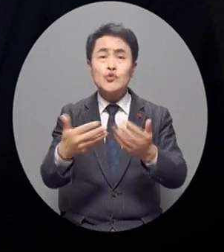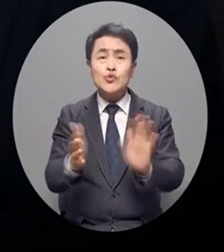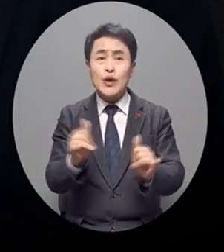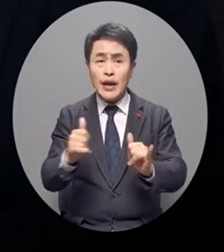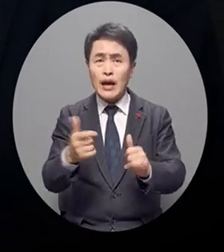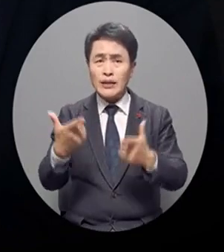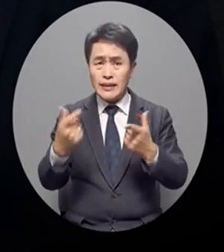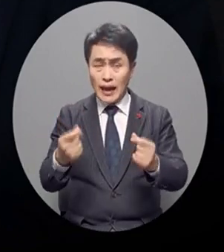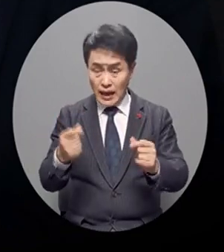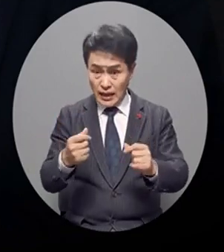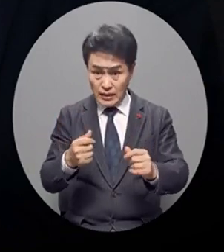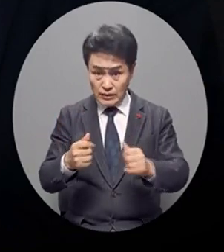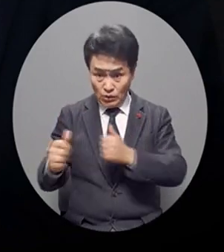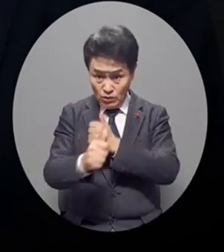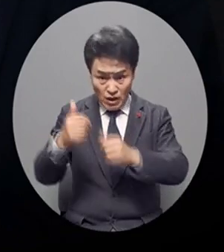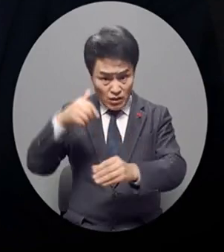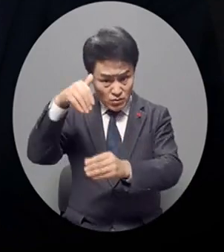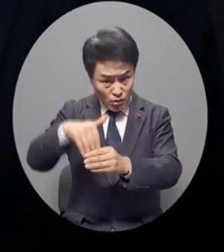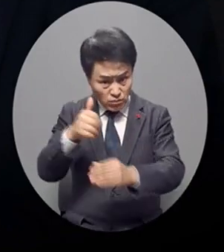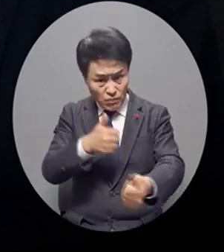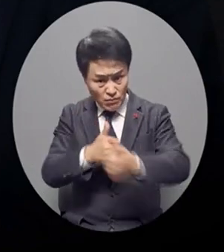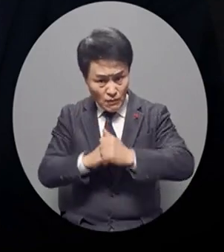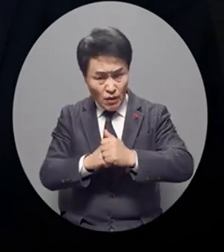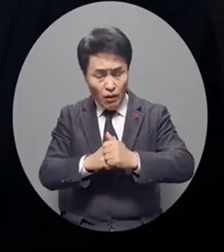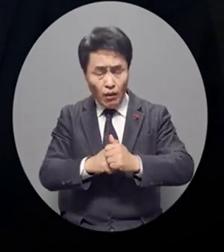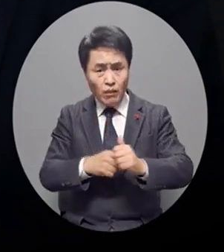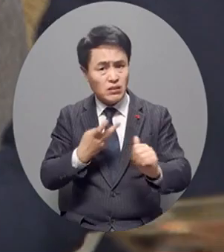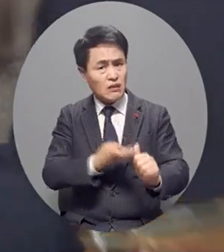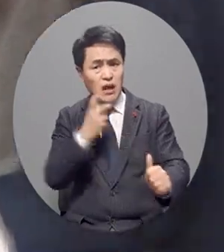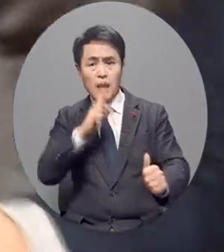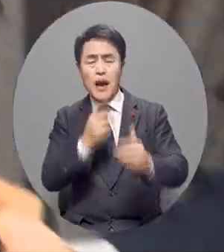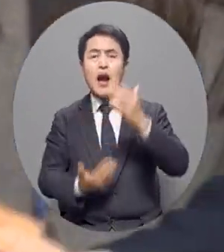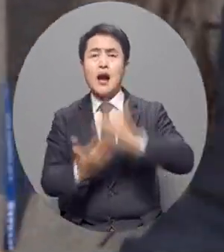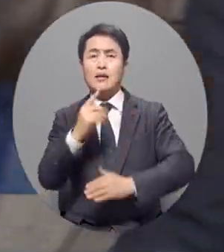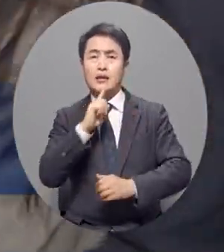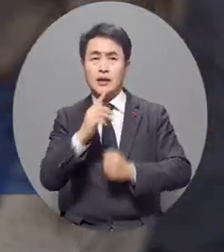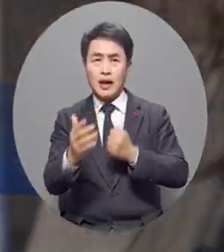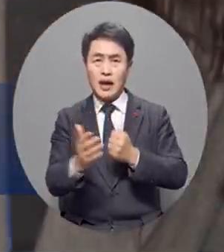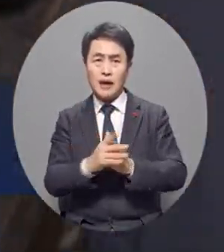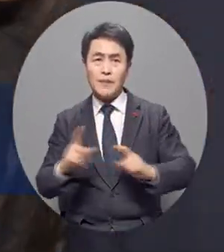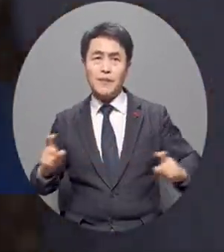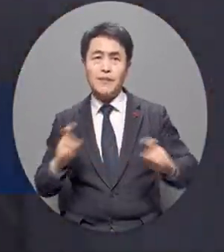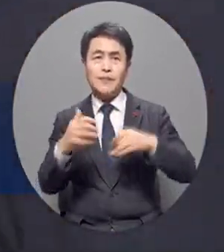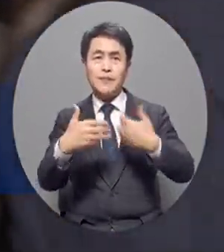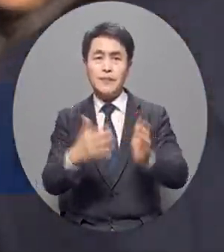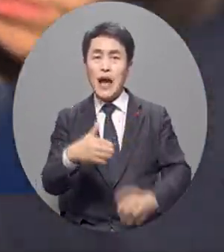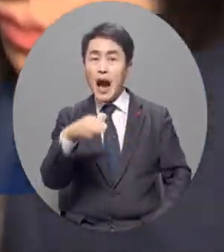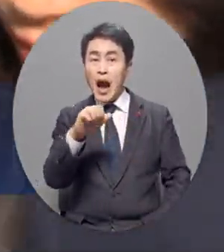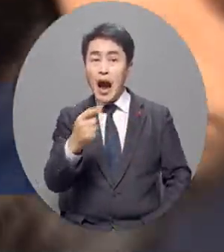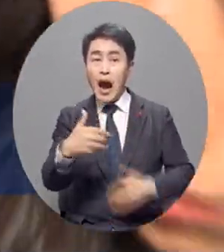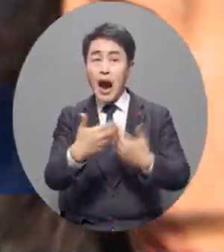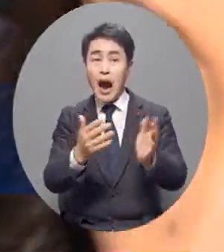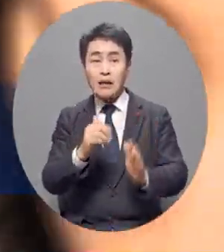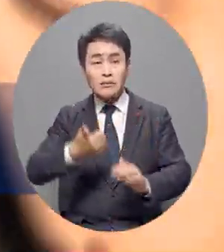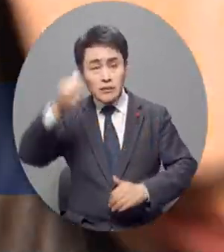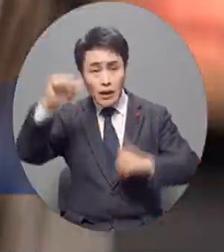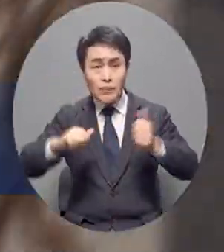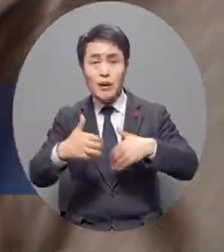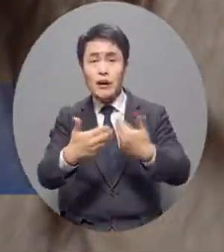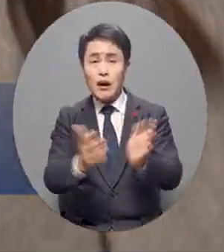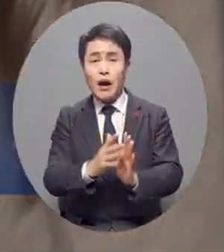당할 수도 있다는 발언까지 나오면서 고성이 오갔습니다. 한동훈 장관이 맞네. 참신하고 뭐 지지도 높으니까